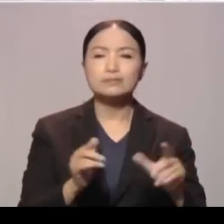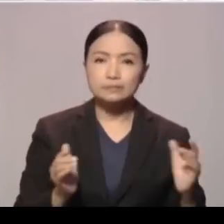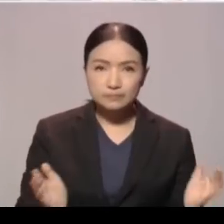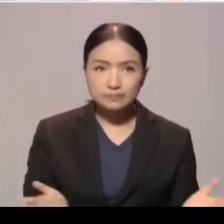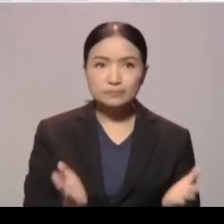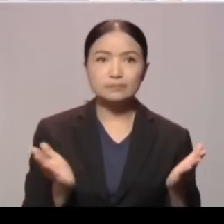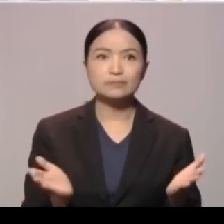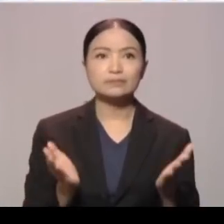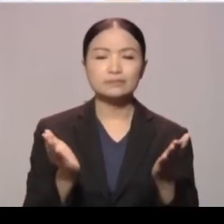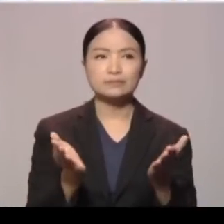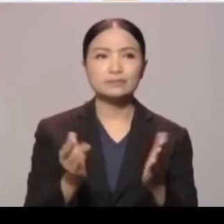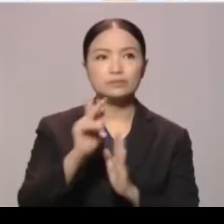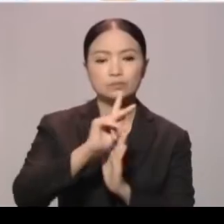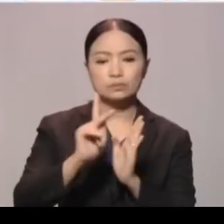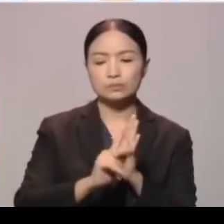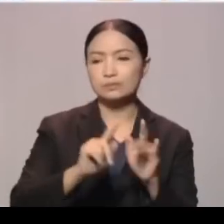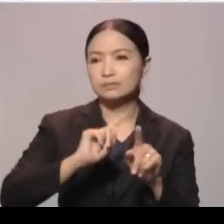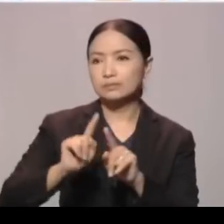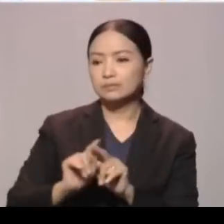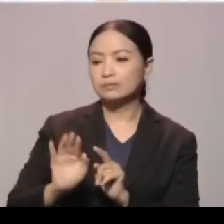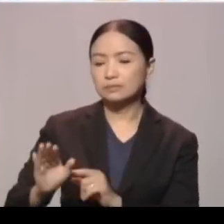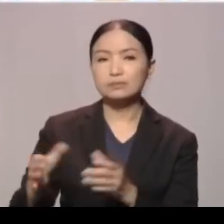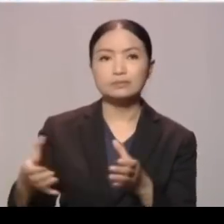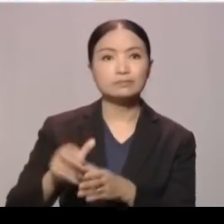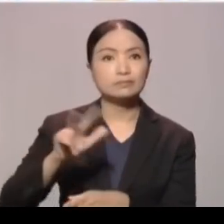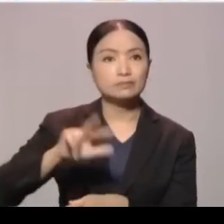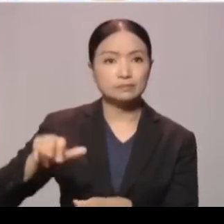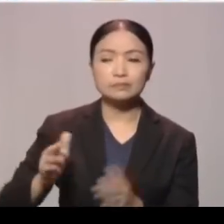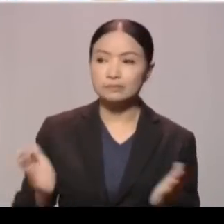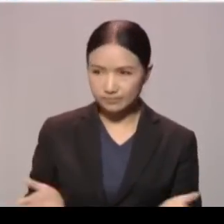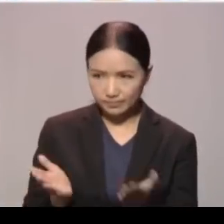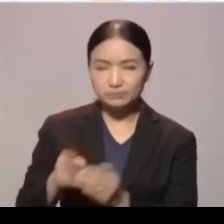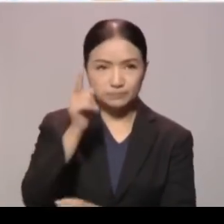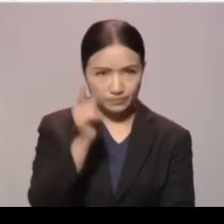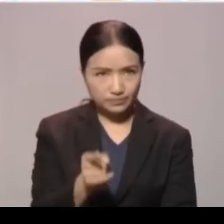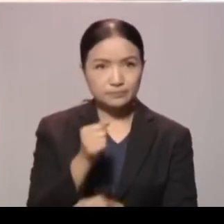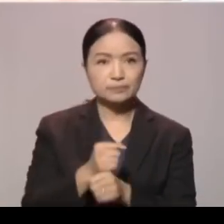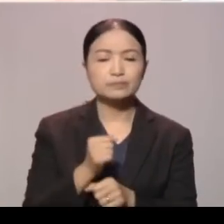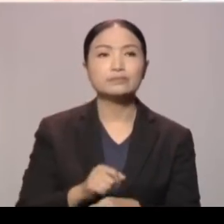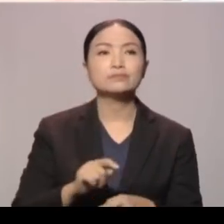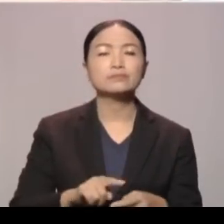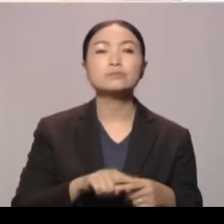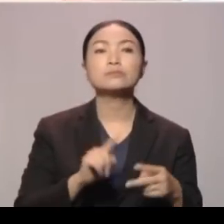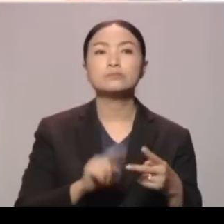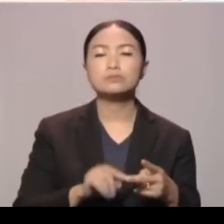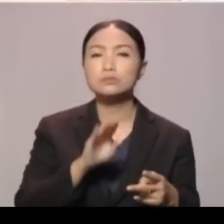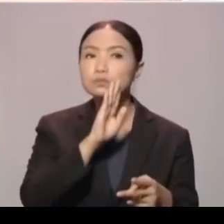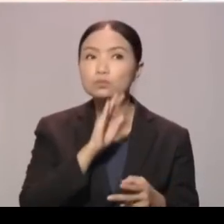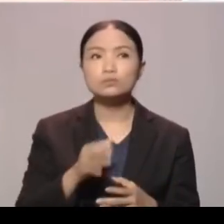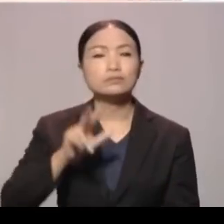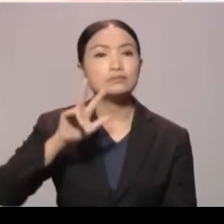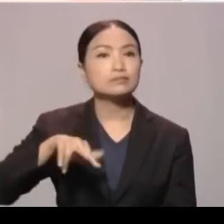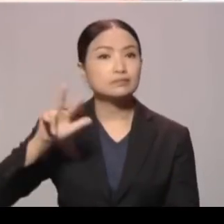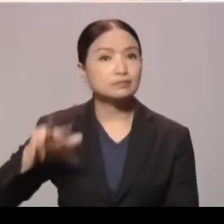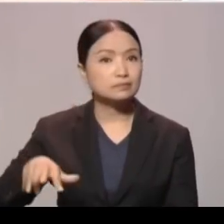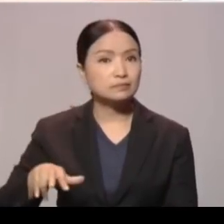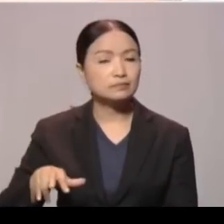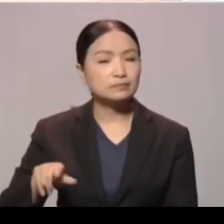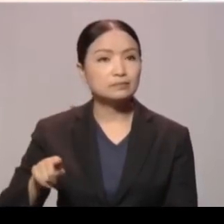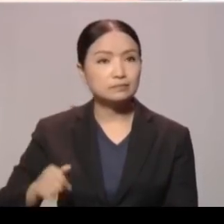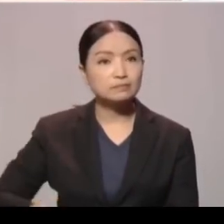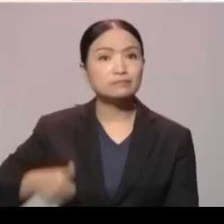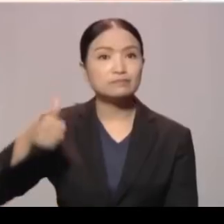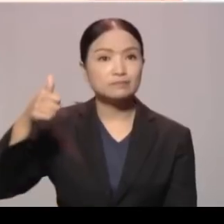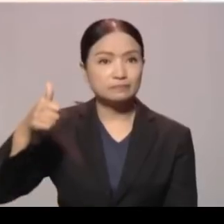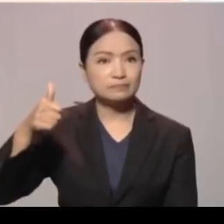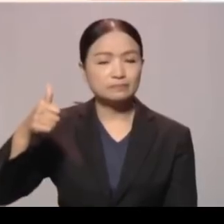ริมนะครับกฎหมายต่างๆของเพื่อไทยเรื่องที่1เรื่องที่2ถ้าเพื่อไทยนะฮะเขาได้เนี่ยเพื่อไทยอา